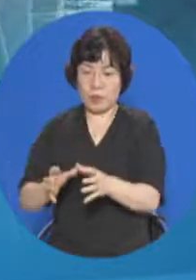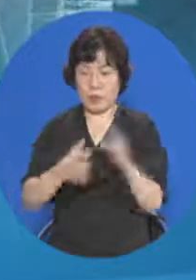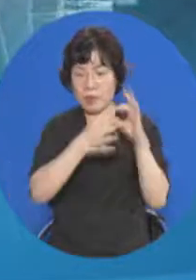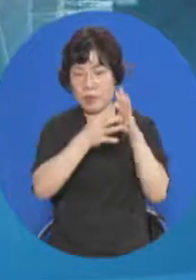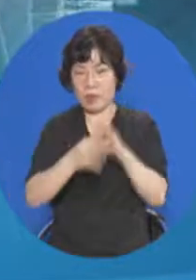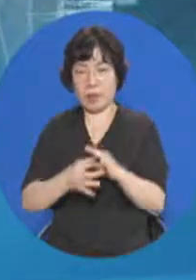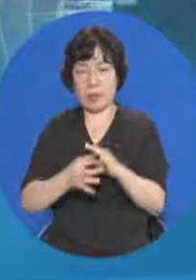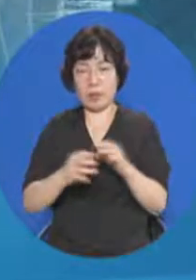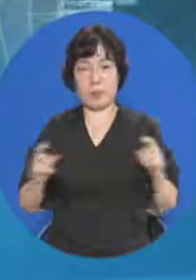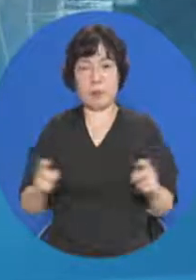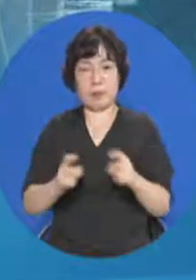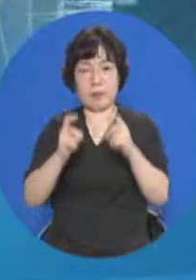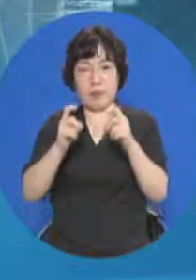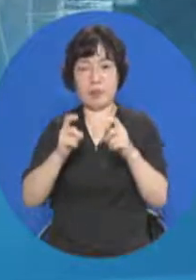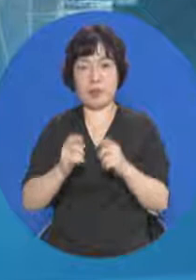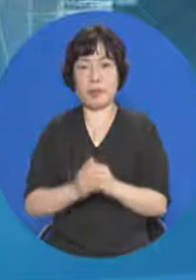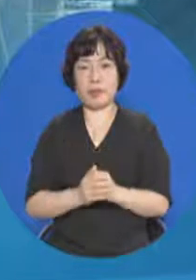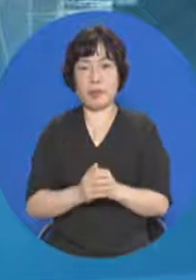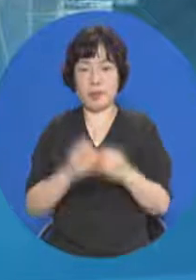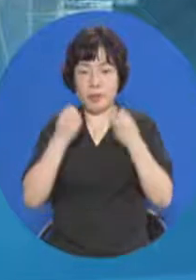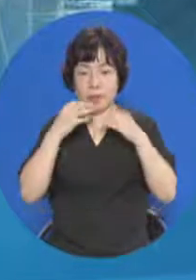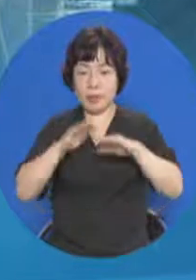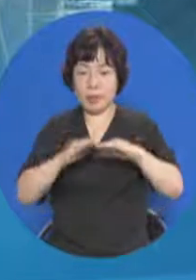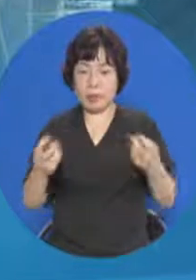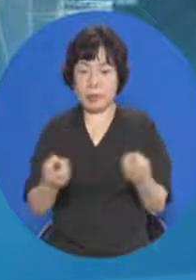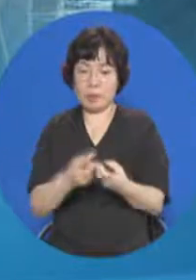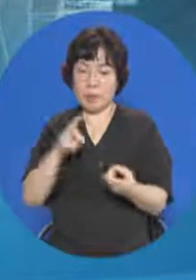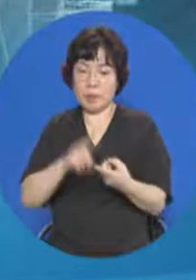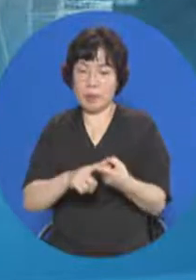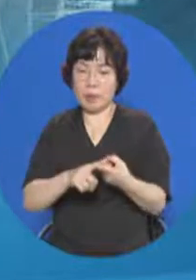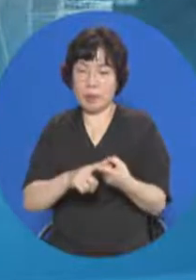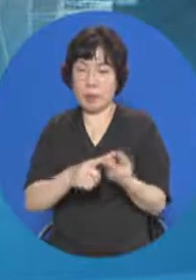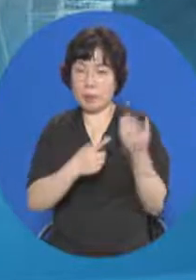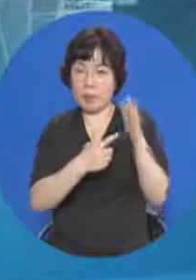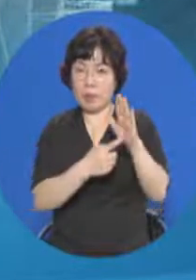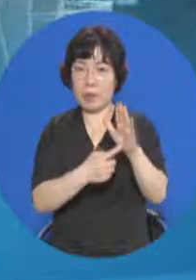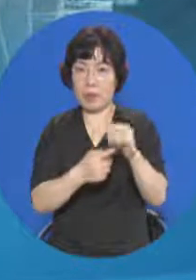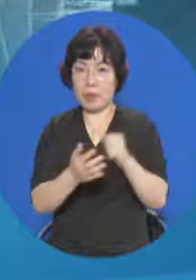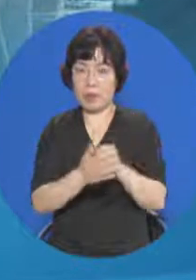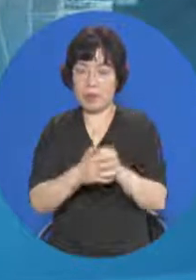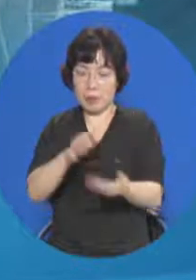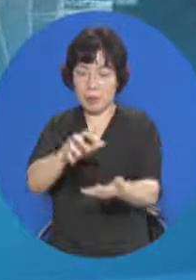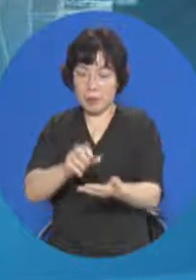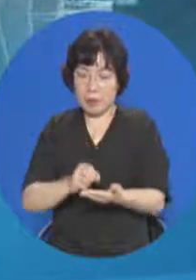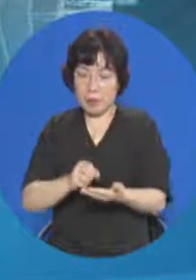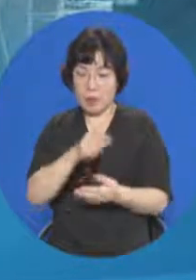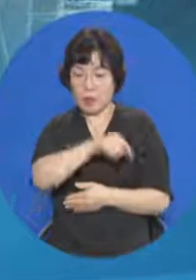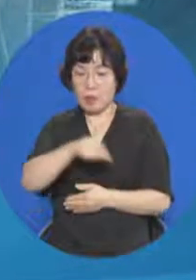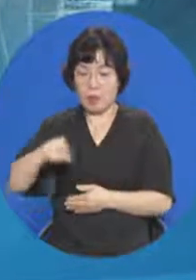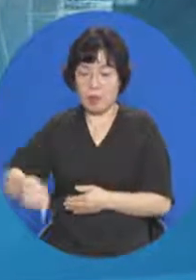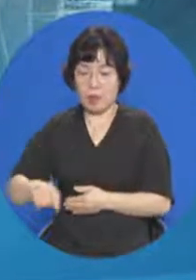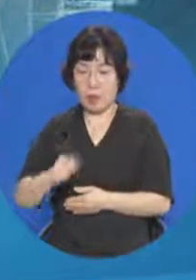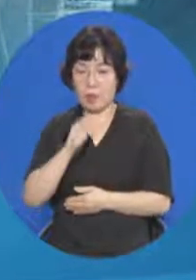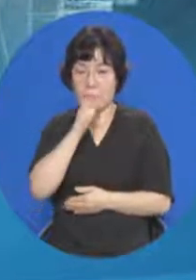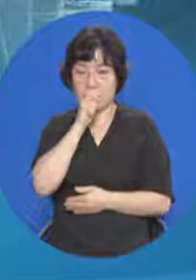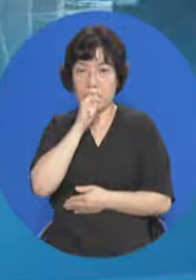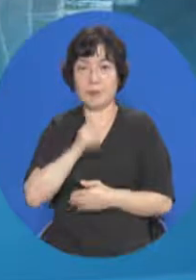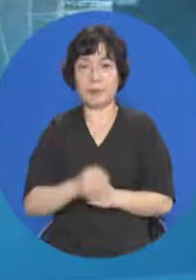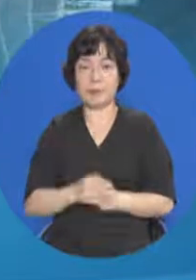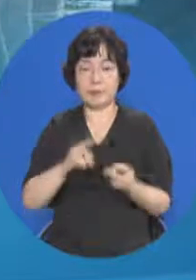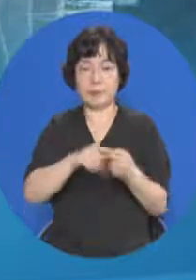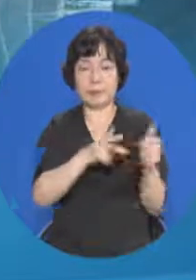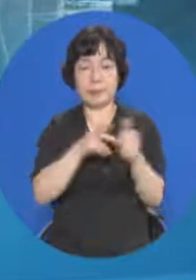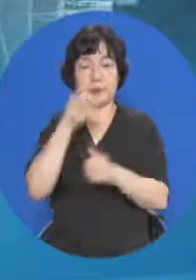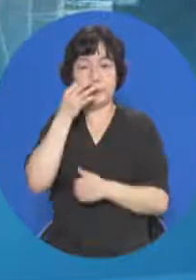극명한 입장차를 보였는데요. 새로운 중재안의 가능성도 언급됐지만 수용 여부에 대해 양측은 즉답을 피했습니다.